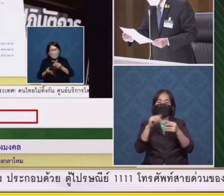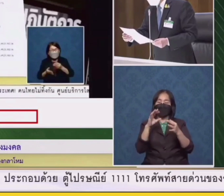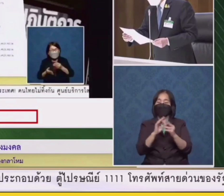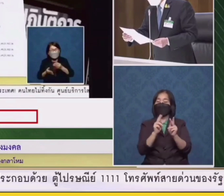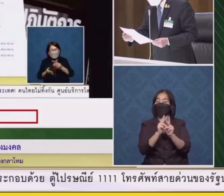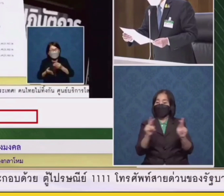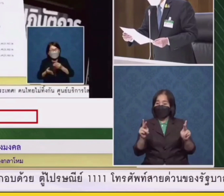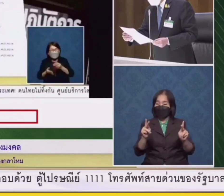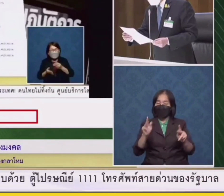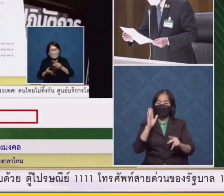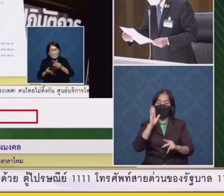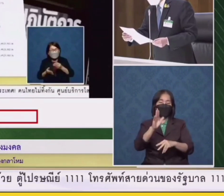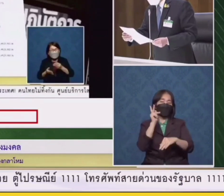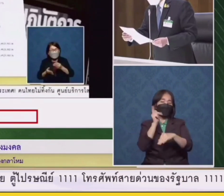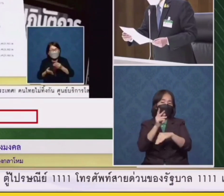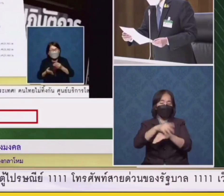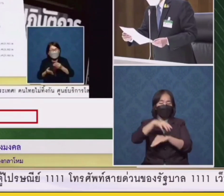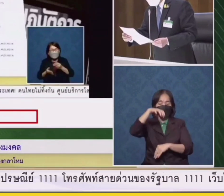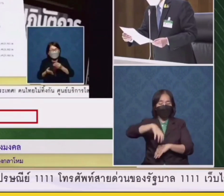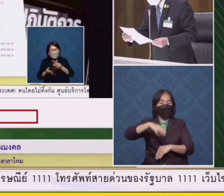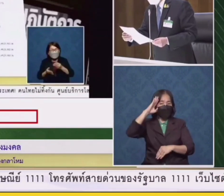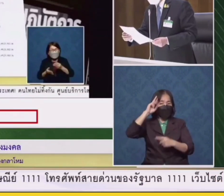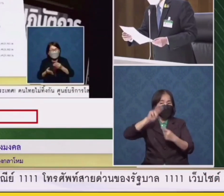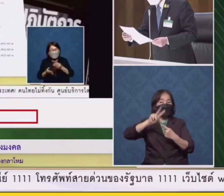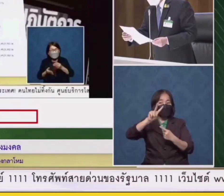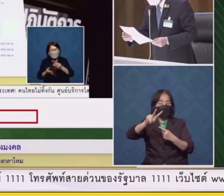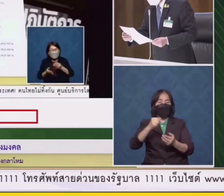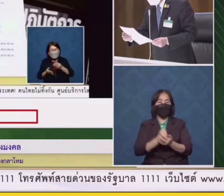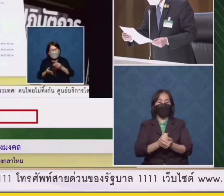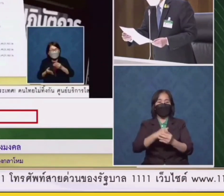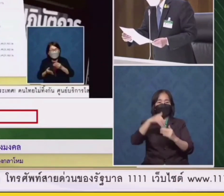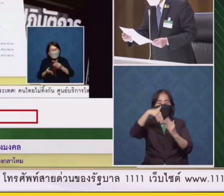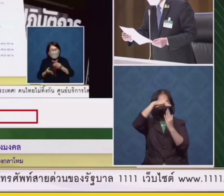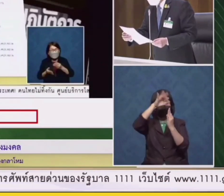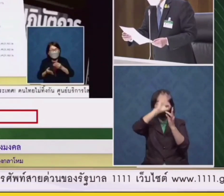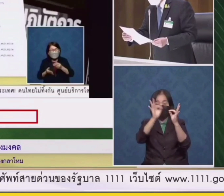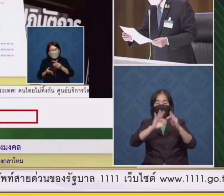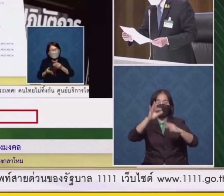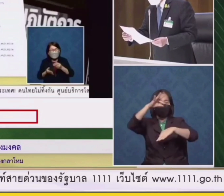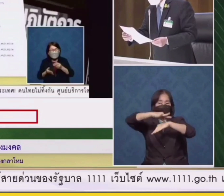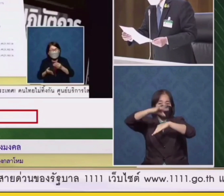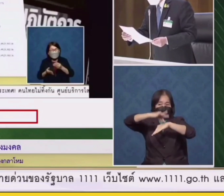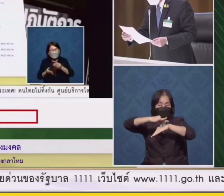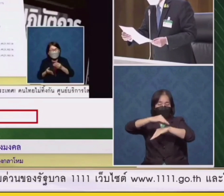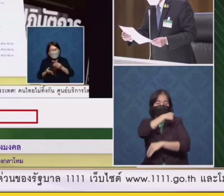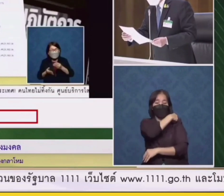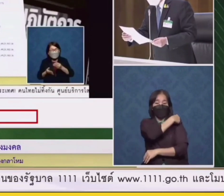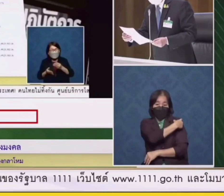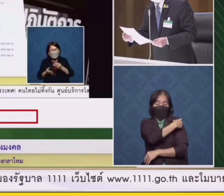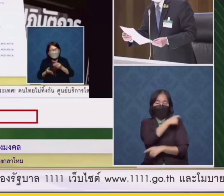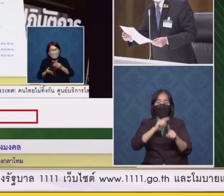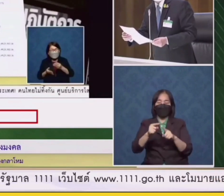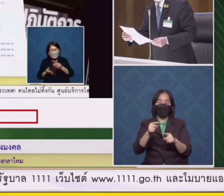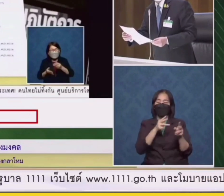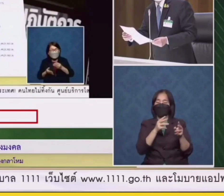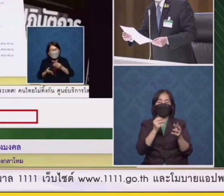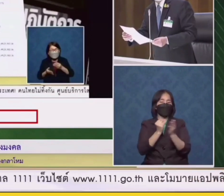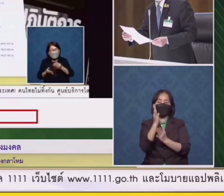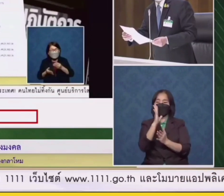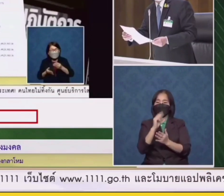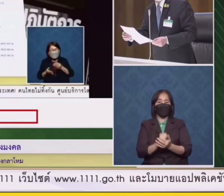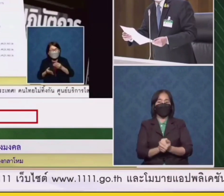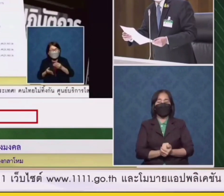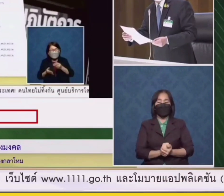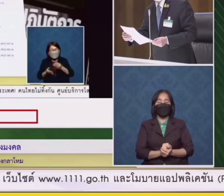ษฐโทษนองทับภาที่ 2ในที่เขียนทั้หมด ตำแหนงยด ไมไดถูกต้องซึ่ง